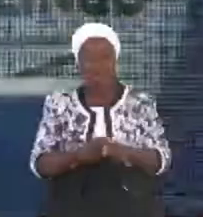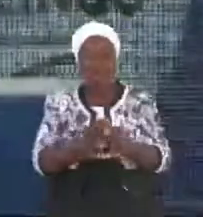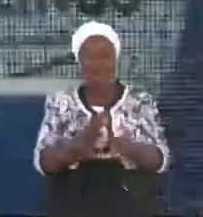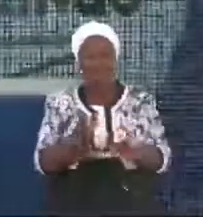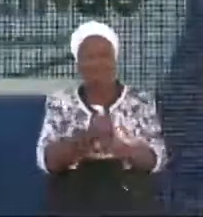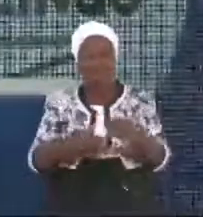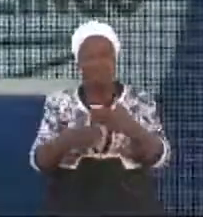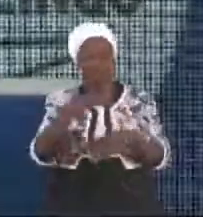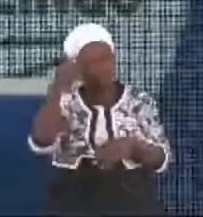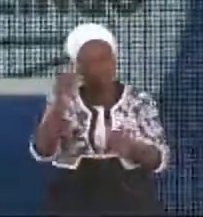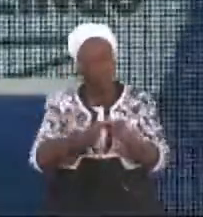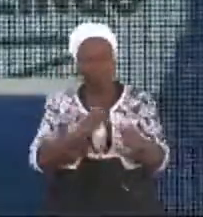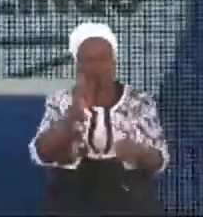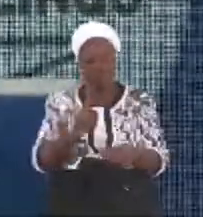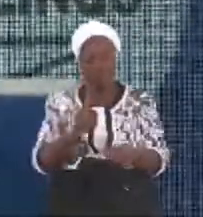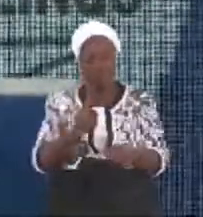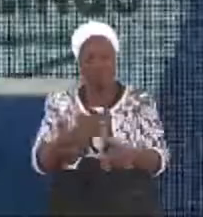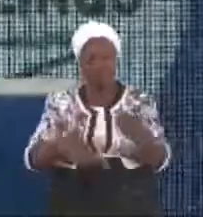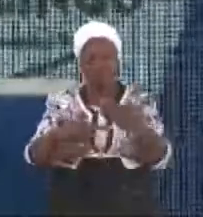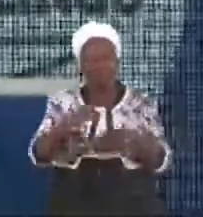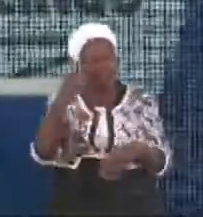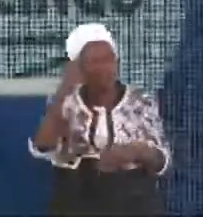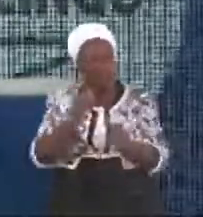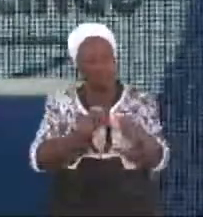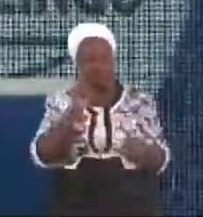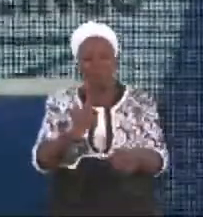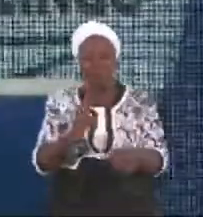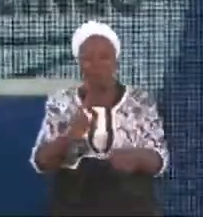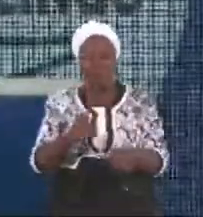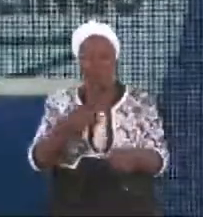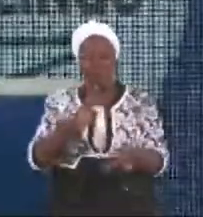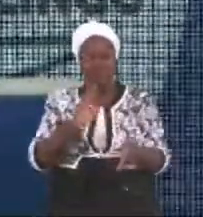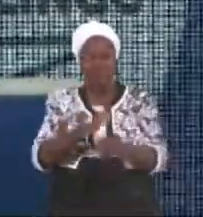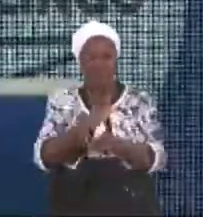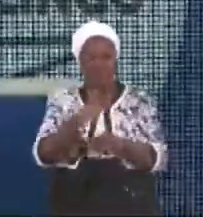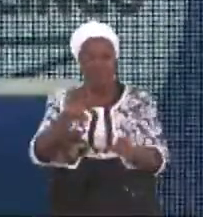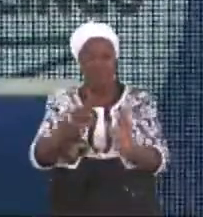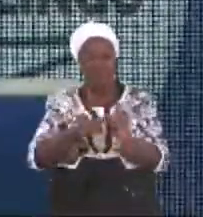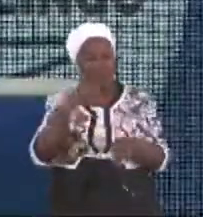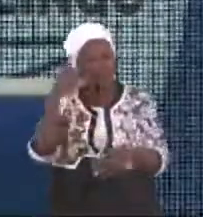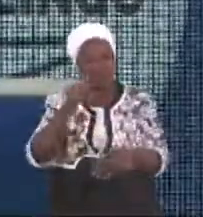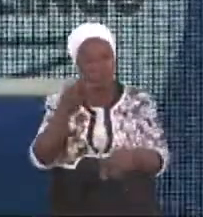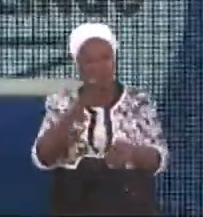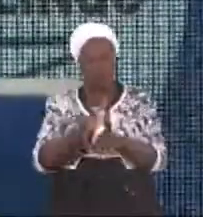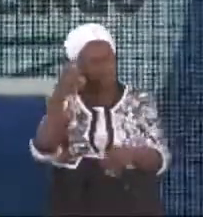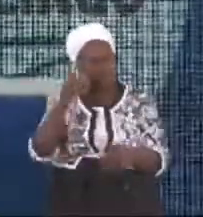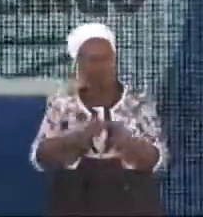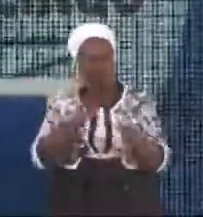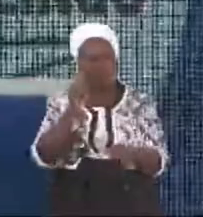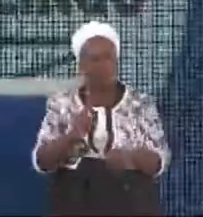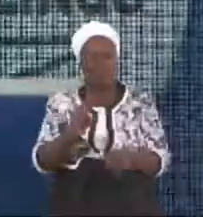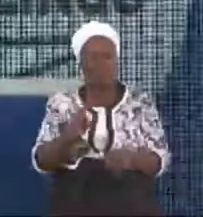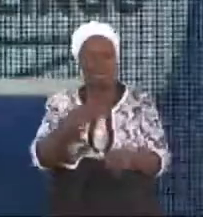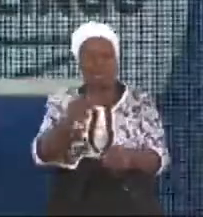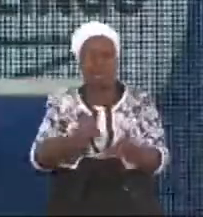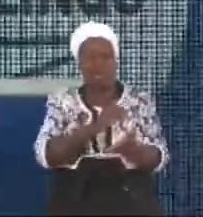Recouvrement pour tout le monde, restauration pour tout le monde, l'accomplissement de tes promesses pour tout le monde,